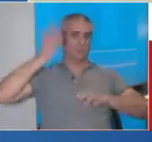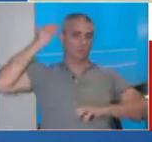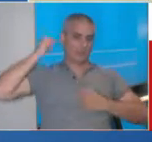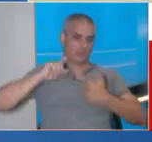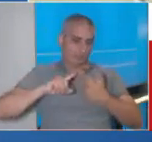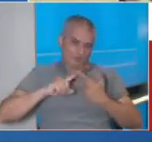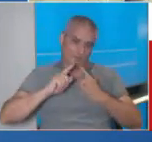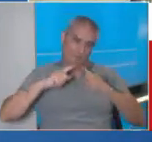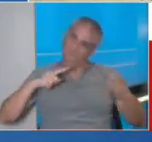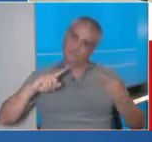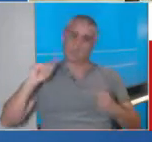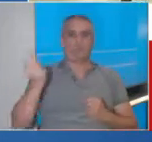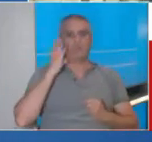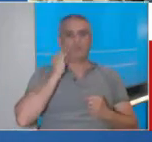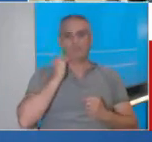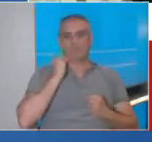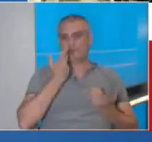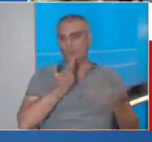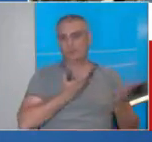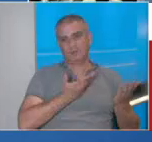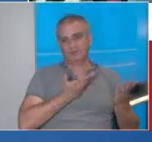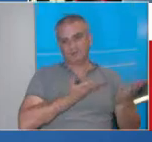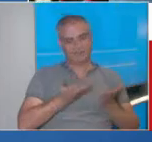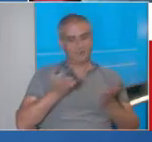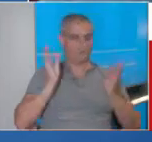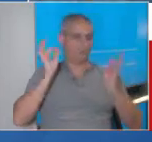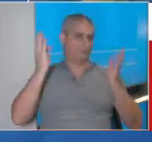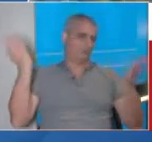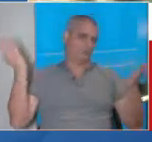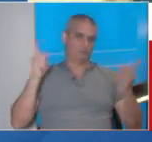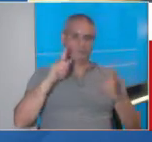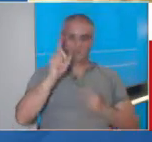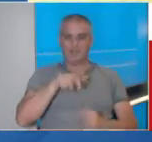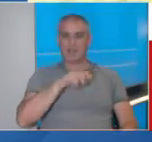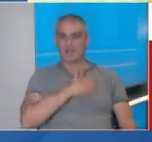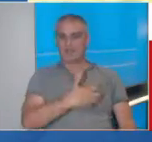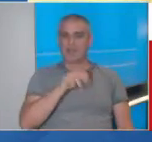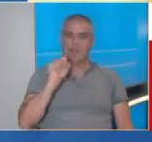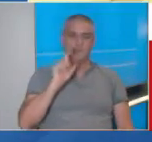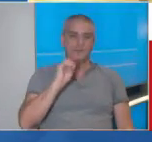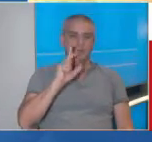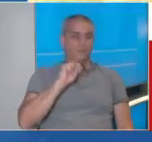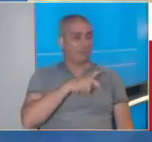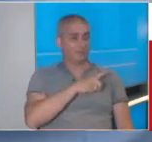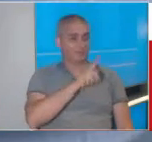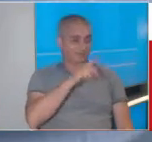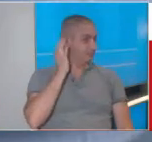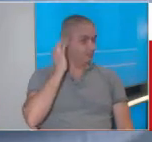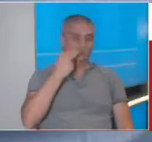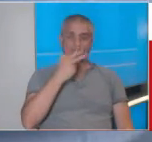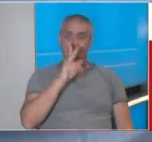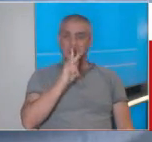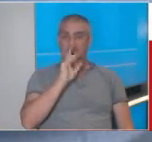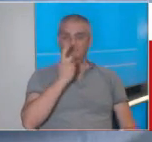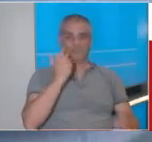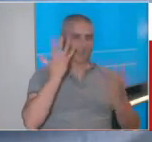לשעבר וכן הלאה, שכולם נהנו מה שנקרא כרוח מיד המלך על ידי ארנון מילצ'ן. כן, אתה יודע, הדס קליין מצליחה גם